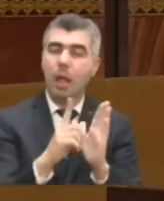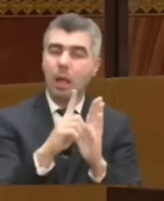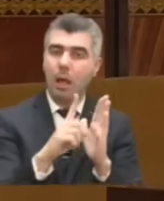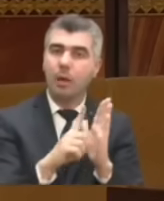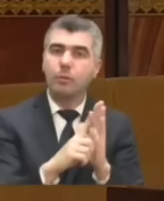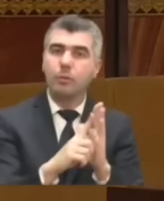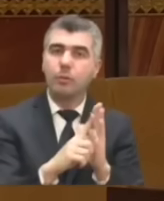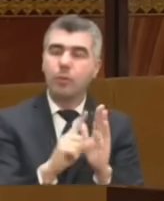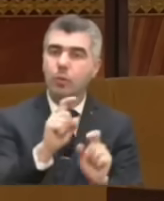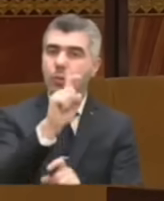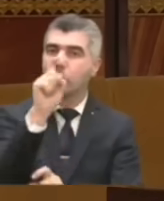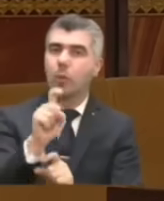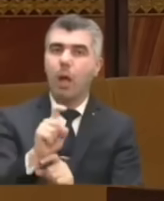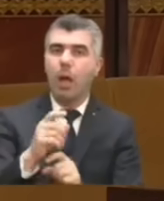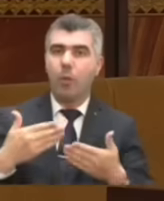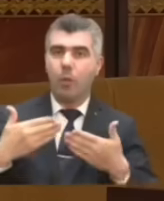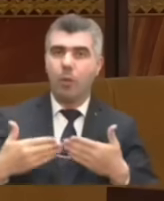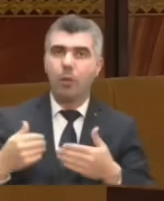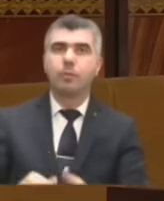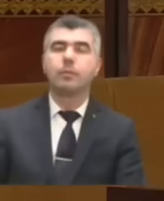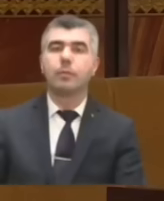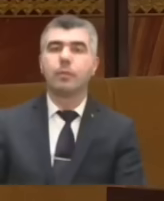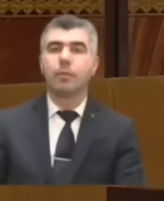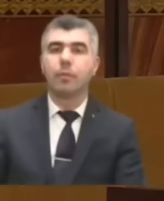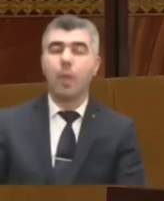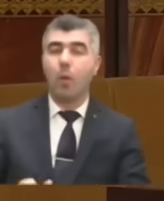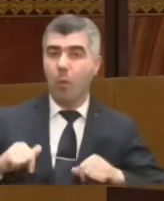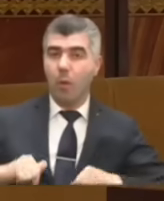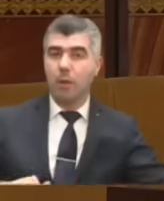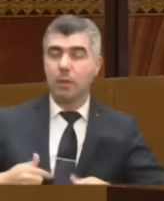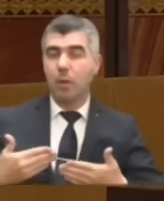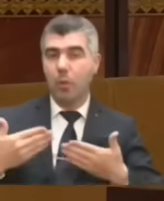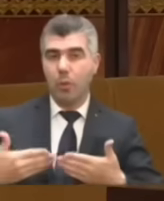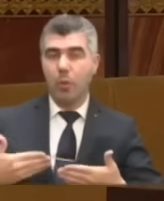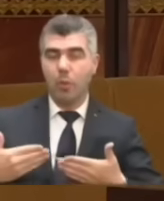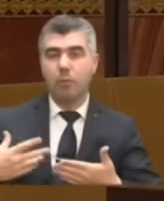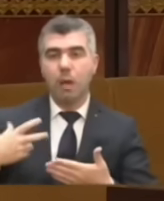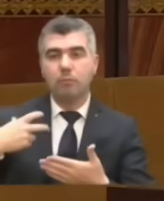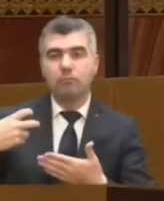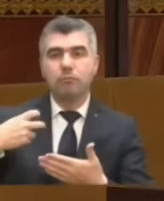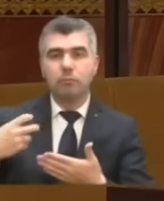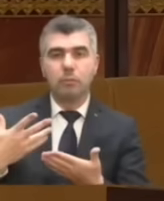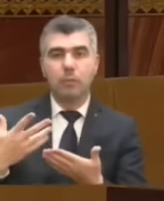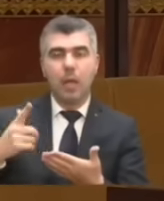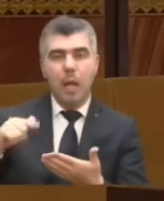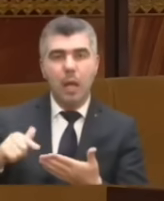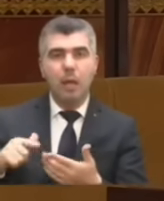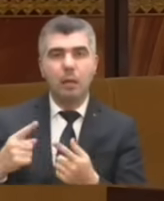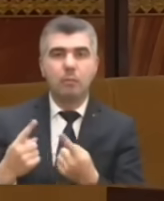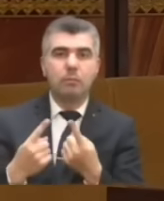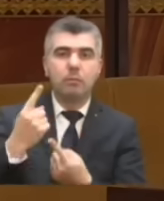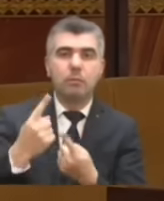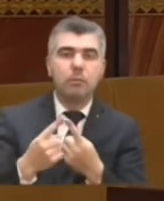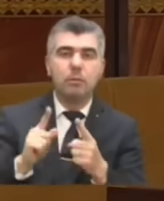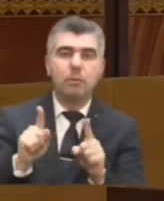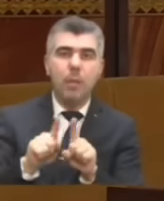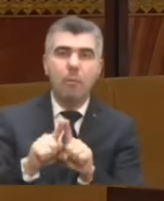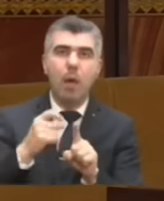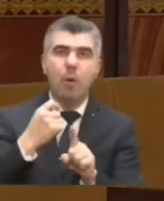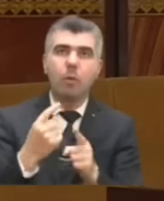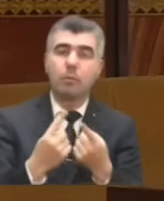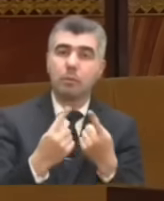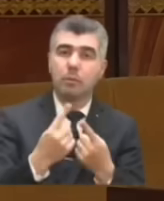اليوم يسائلكم سيد الوزير، اليوم نحن أمام أثرياء ممكن نسميهم أثرياء مصباح علاء الدين. مصباح علاء الدين ما